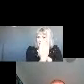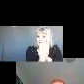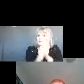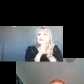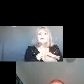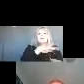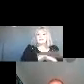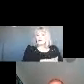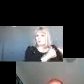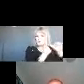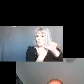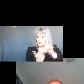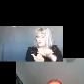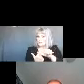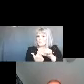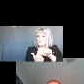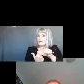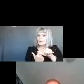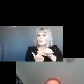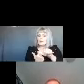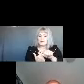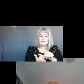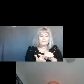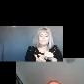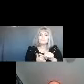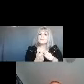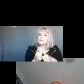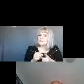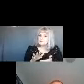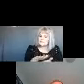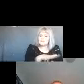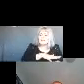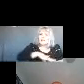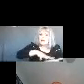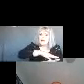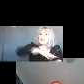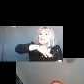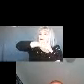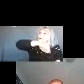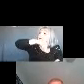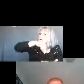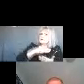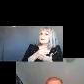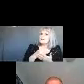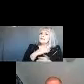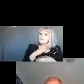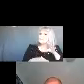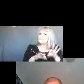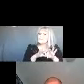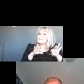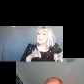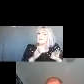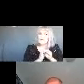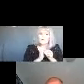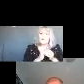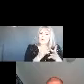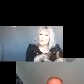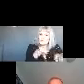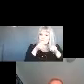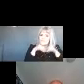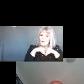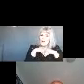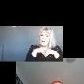toe sê Petrus, die van bekeer julle en laat julle doop, en dan die Heilige Gees is een geskenk